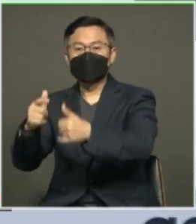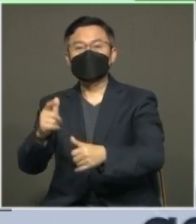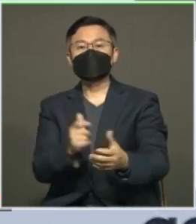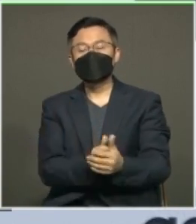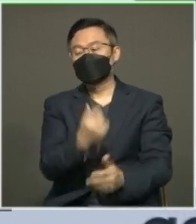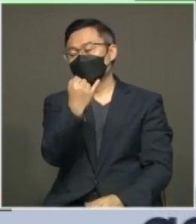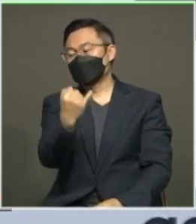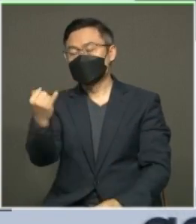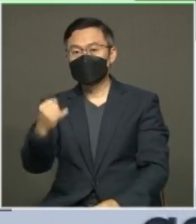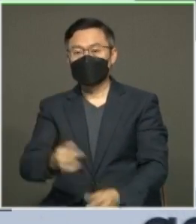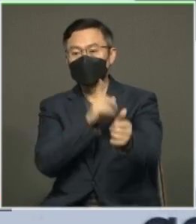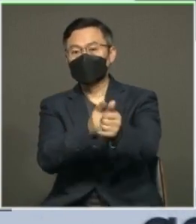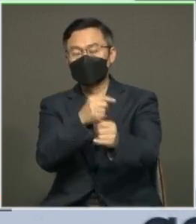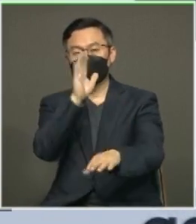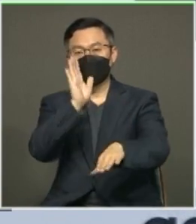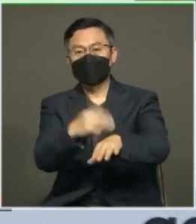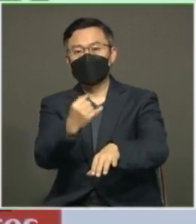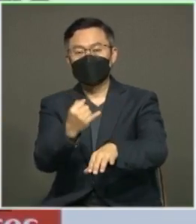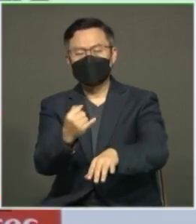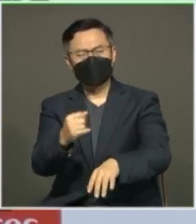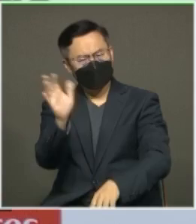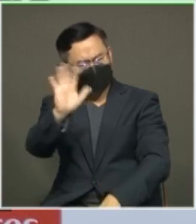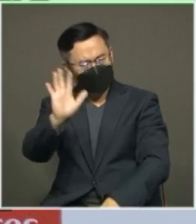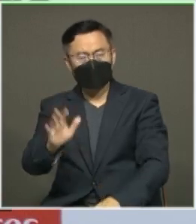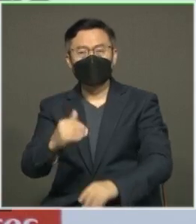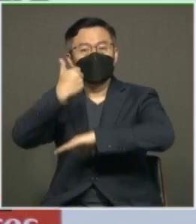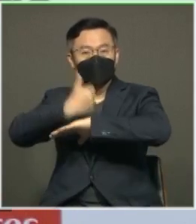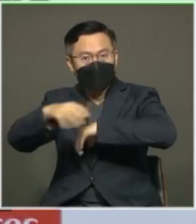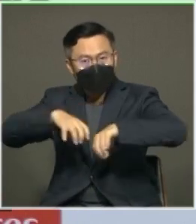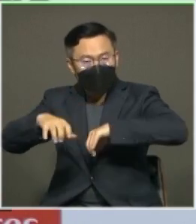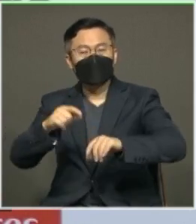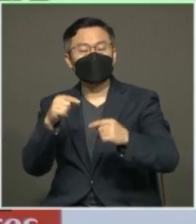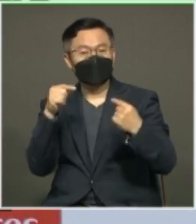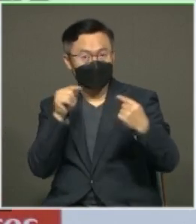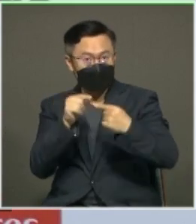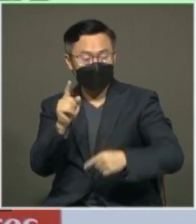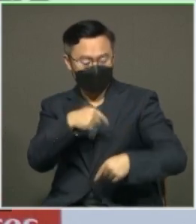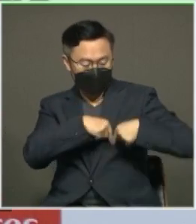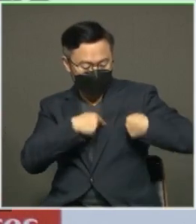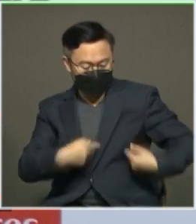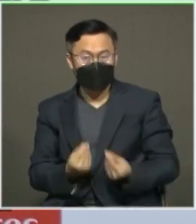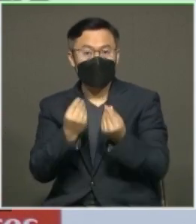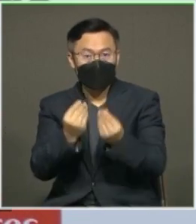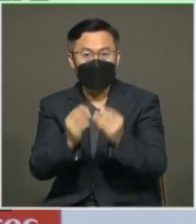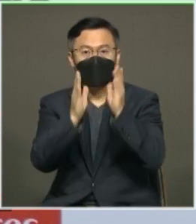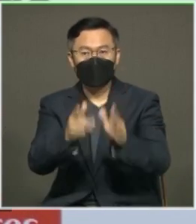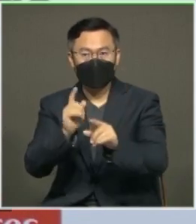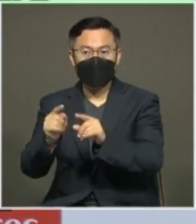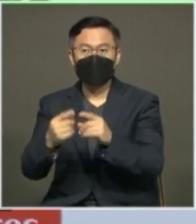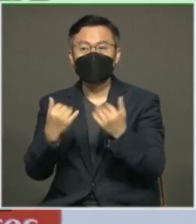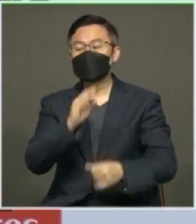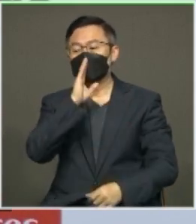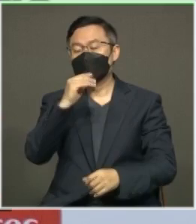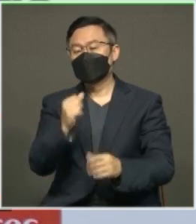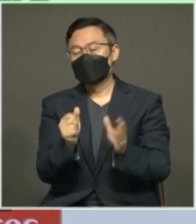ที่กำลังมีลุ้นอยู่ในการเข้าไปอยู่พื้นที่ยูฟ่าแชมเปี้ยนส์ลีกแต่ว่ามันเหมือนไปตัดความหวังทุกอย่างณเวลานี้ไปเลย